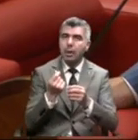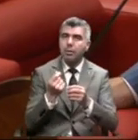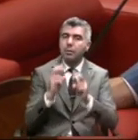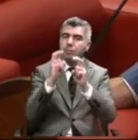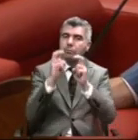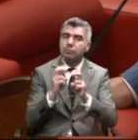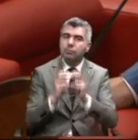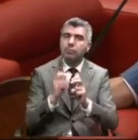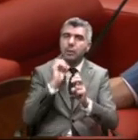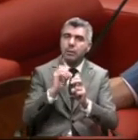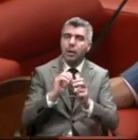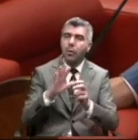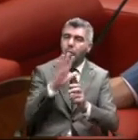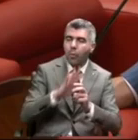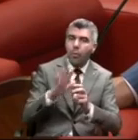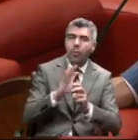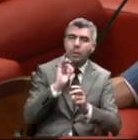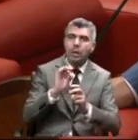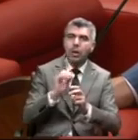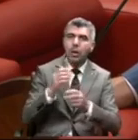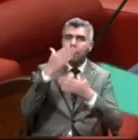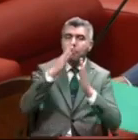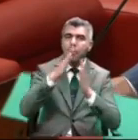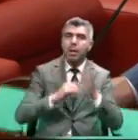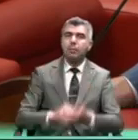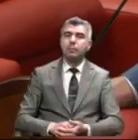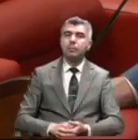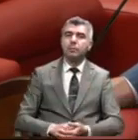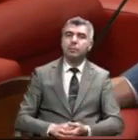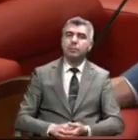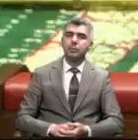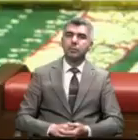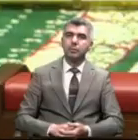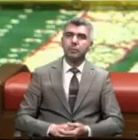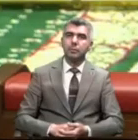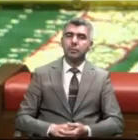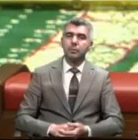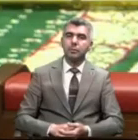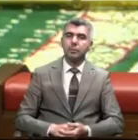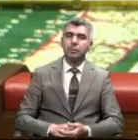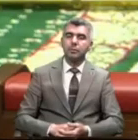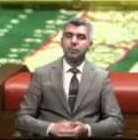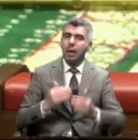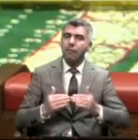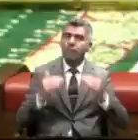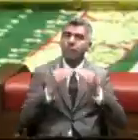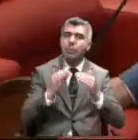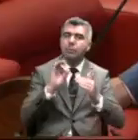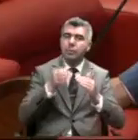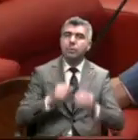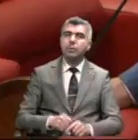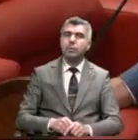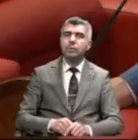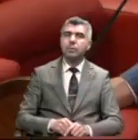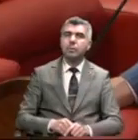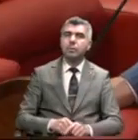باتمان في متناول المواطن المغربي انا متفق مع ان